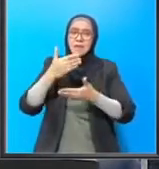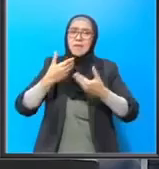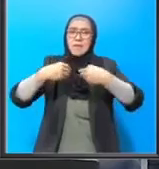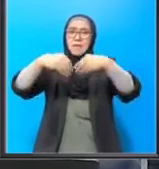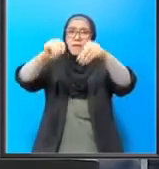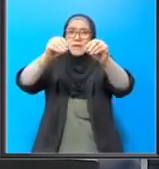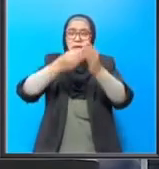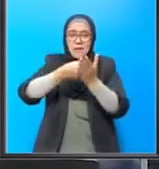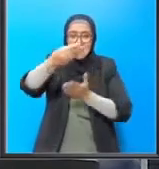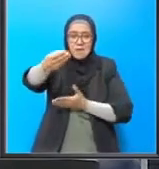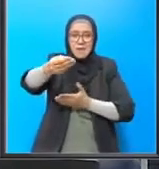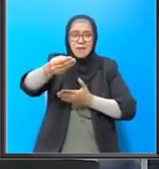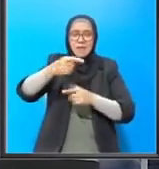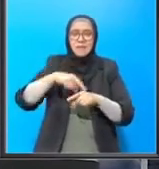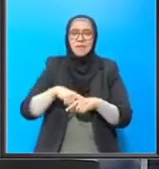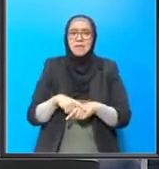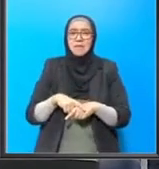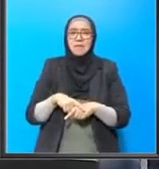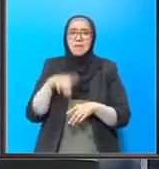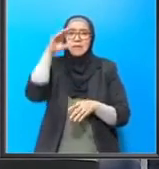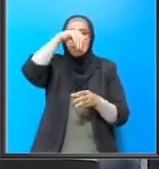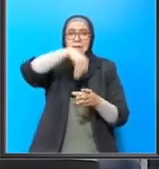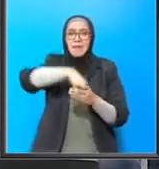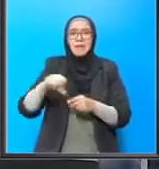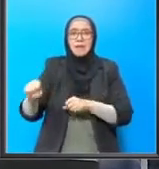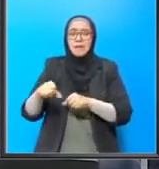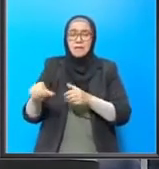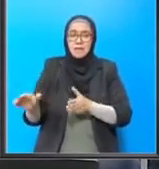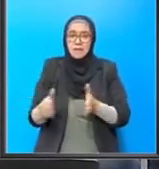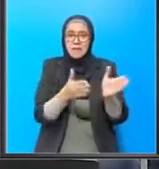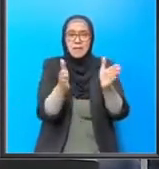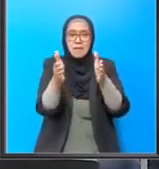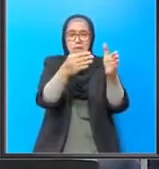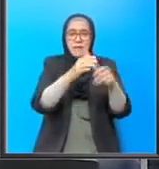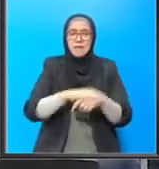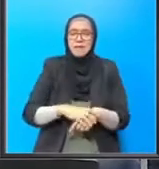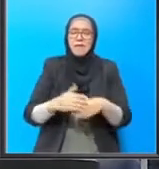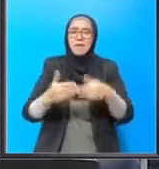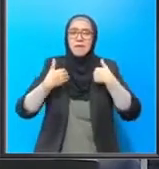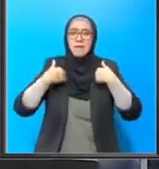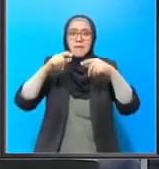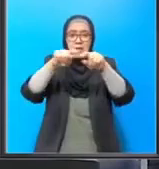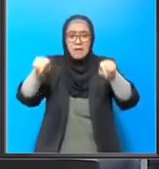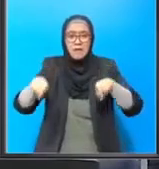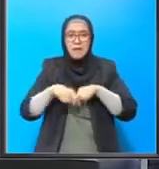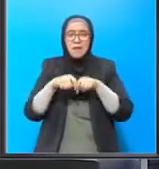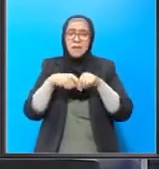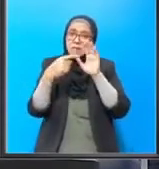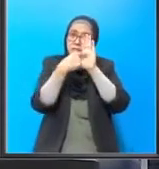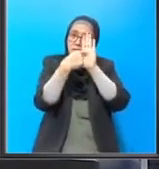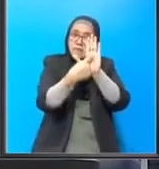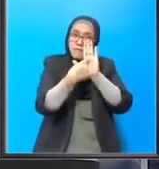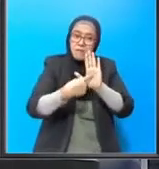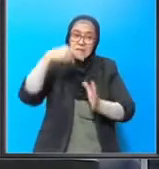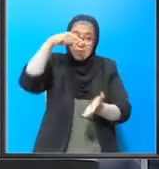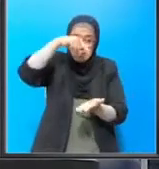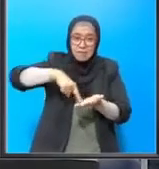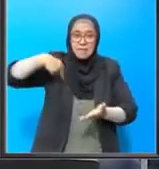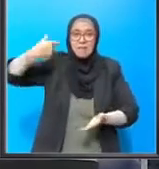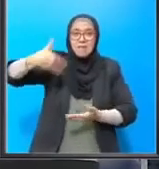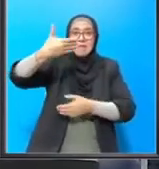di dalam Sungai ada tempat-tempat yang kita Gambarkan inilah Dia sejarah Negara disamping